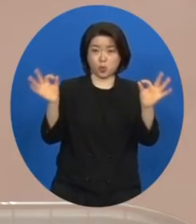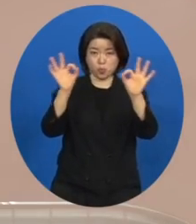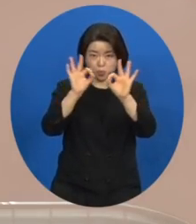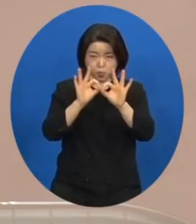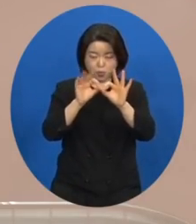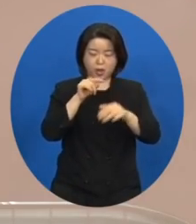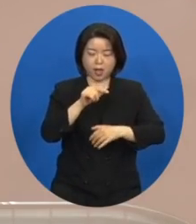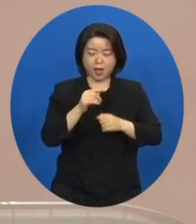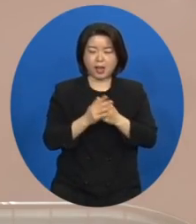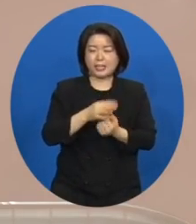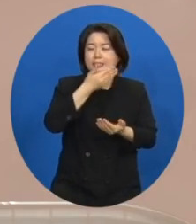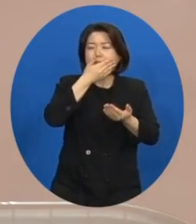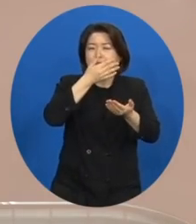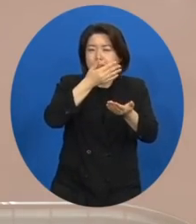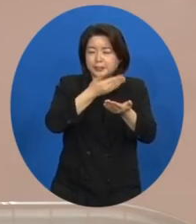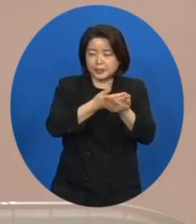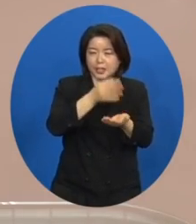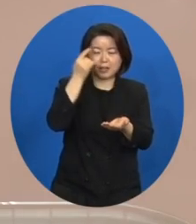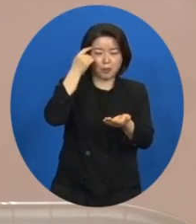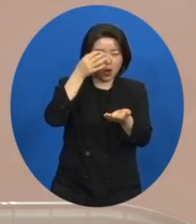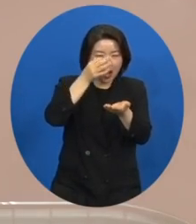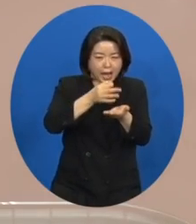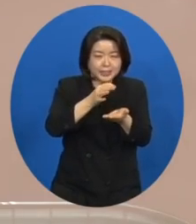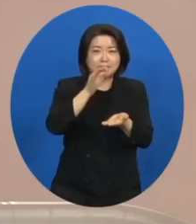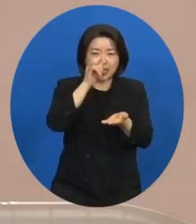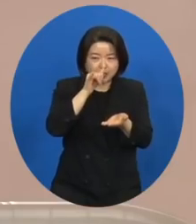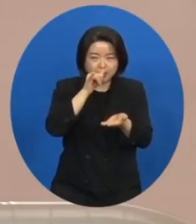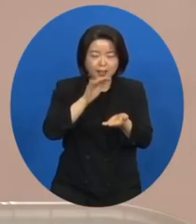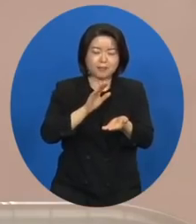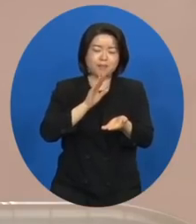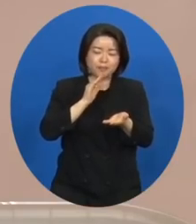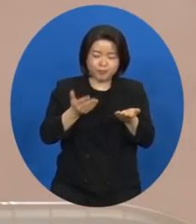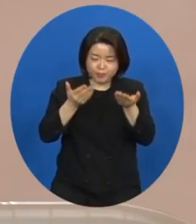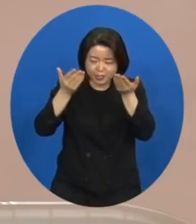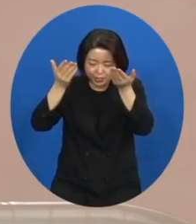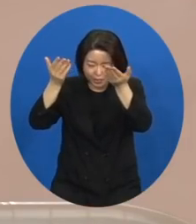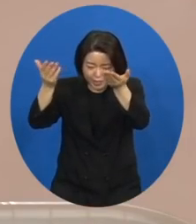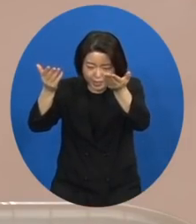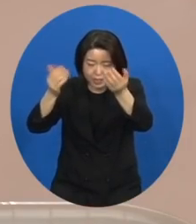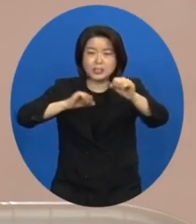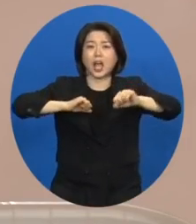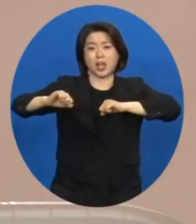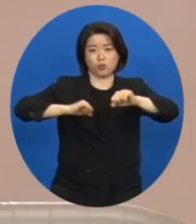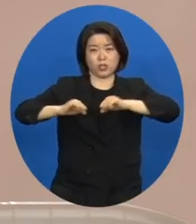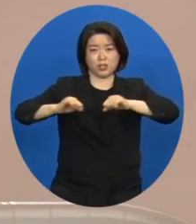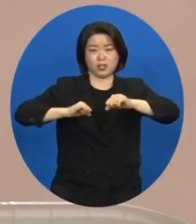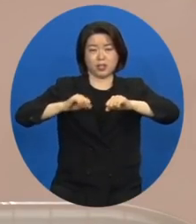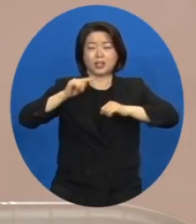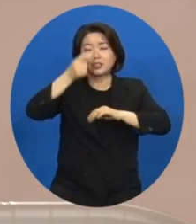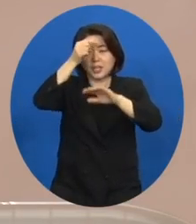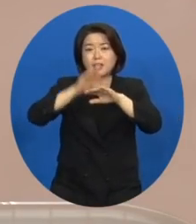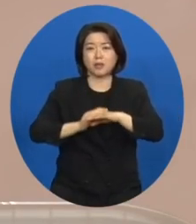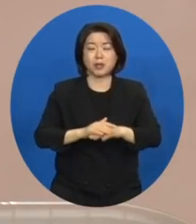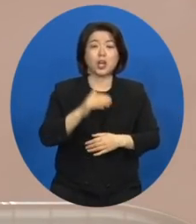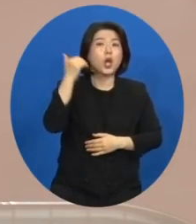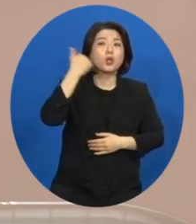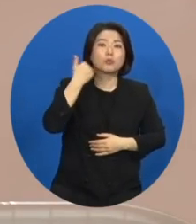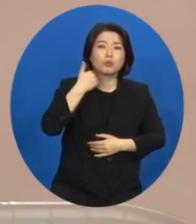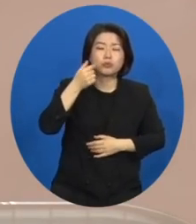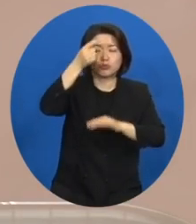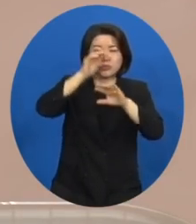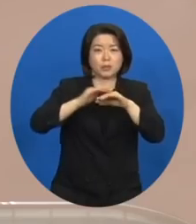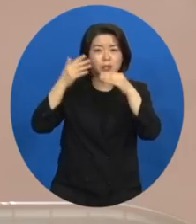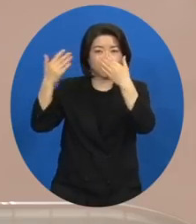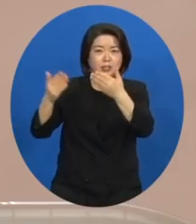하는 대상에 대해서 진정한 영원한 가치가 있습니다 라고 하는 행위가 예배입니다 여러분을 좀 타 예배 라는 거 누구를 예비 합니까 하나님의